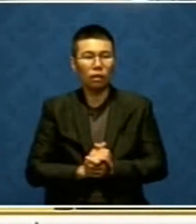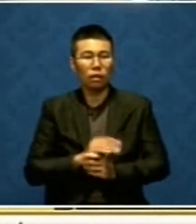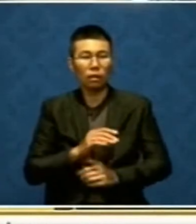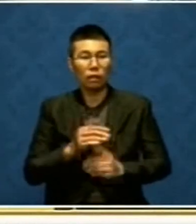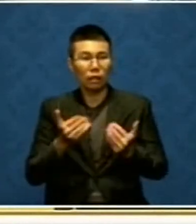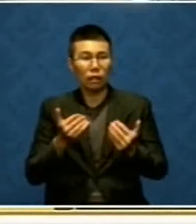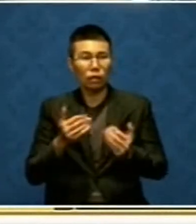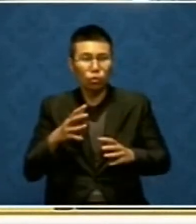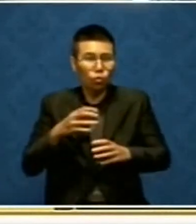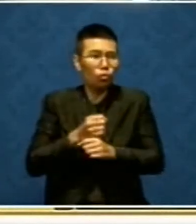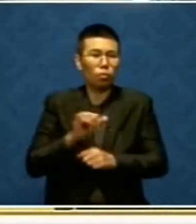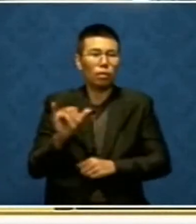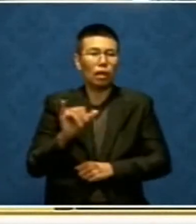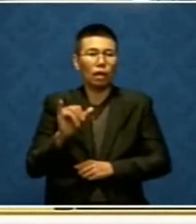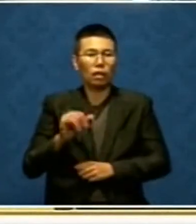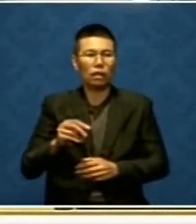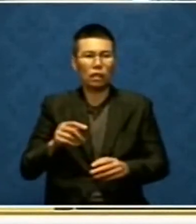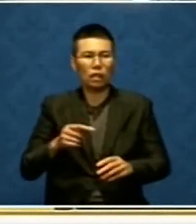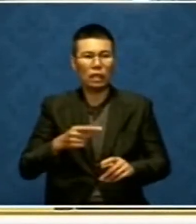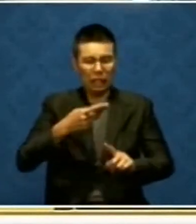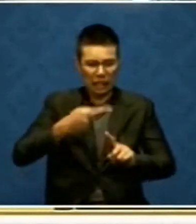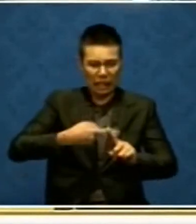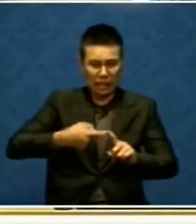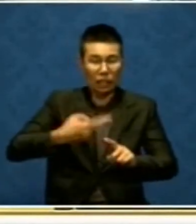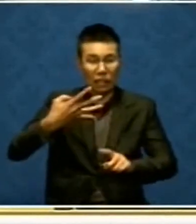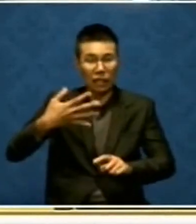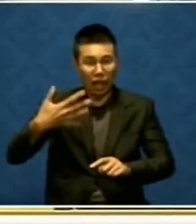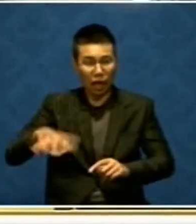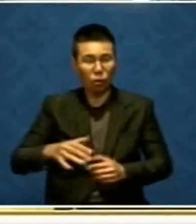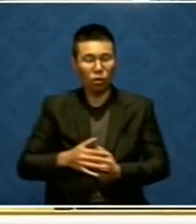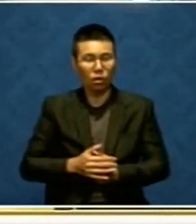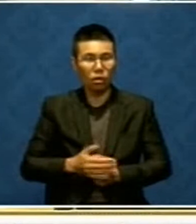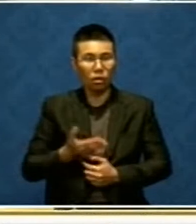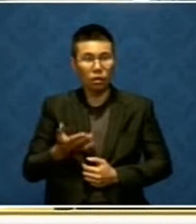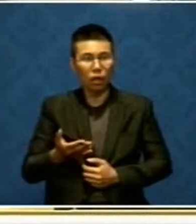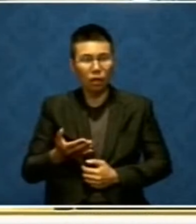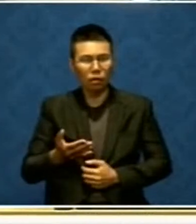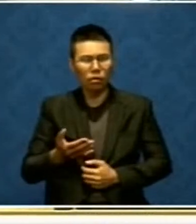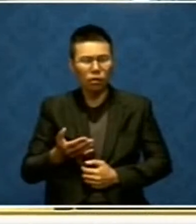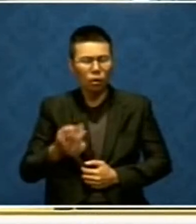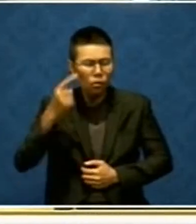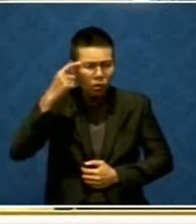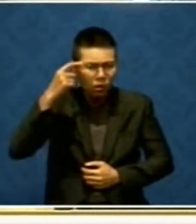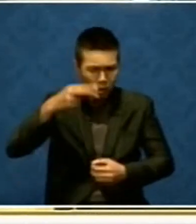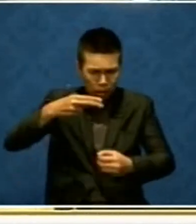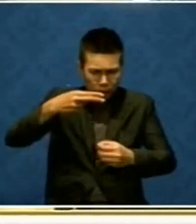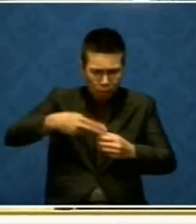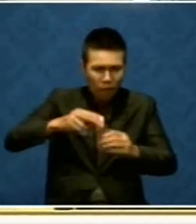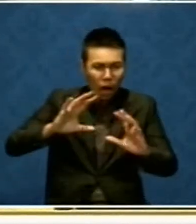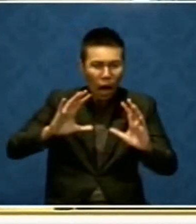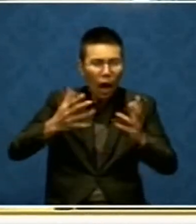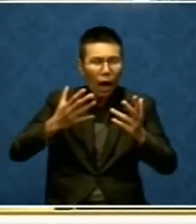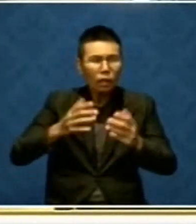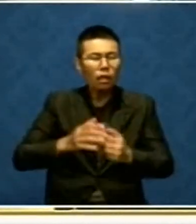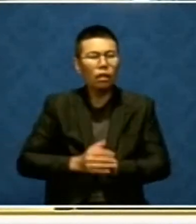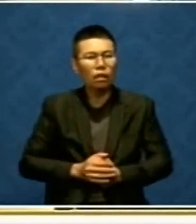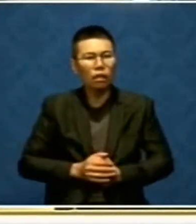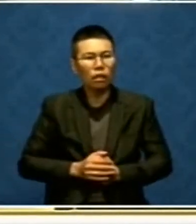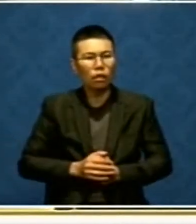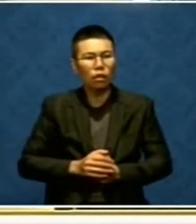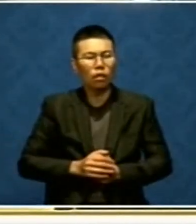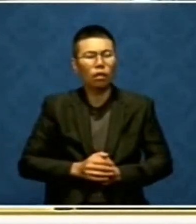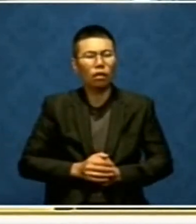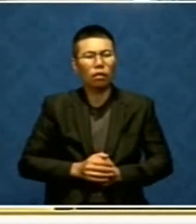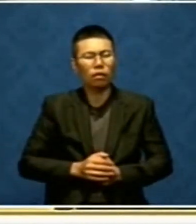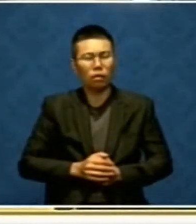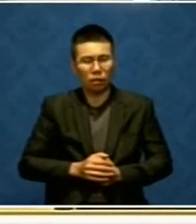4เดือนแล้วนะครับตั้งแต่มิถุนาเนี่ย4เดือนแล้วนะครับท่านรู้ตัวว่าน้ำมันตัวเองหาย 200,000 ลิตร8เดือนหลังจากที่มันหายไปแล้ว